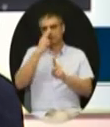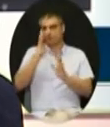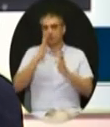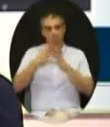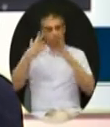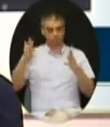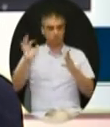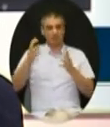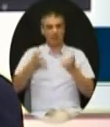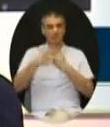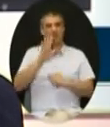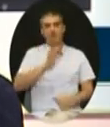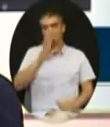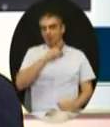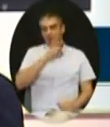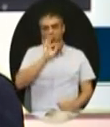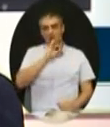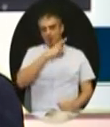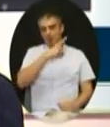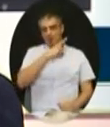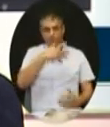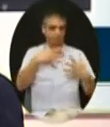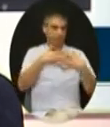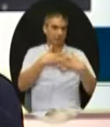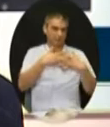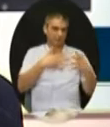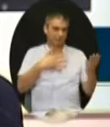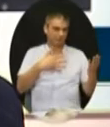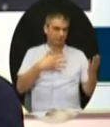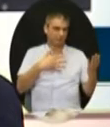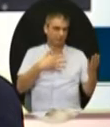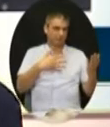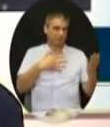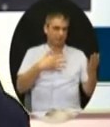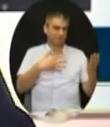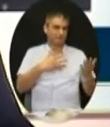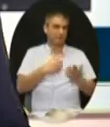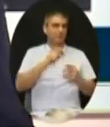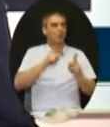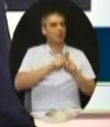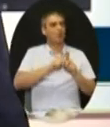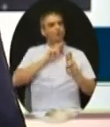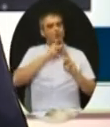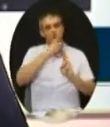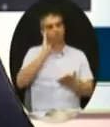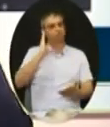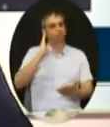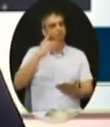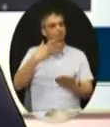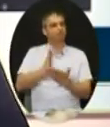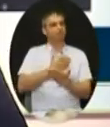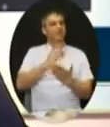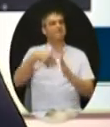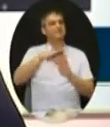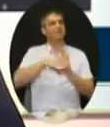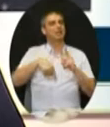המאוד רחב, בוודאי של החברה המערבית, בוודאי של ארצות הברית, אבל באמת של הכוחות הגלובליים שמכתיבים את סדר היום